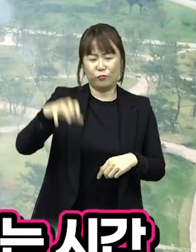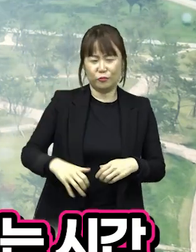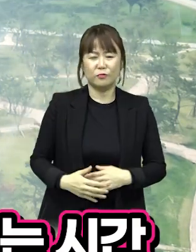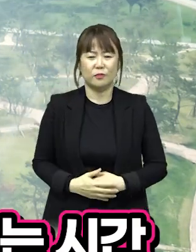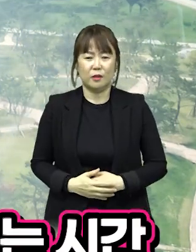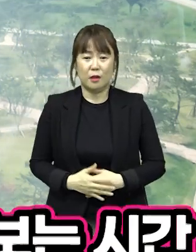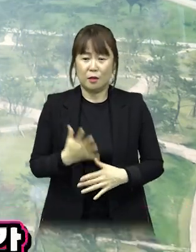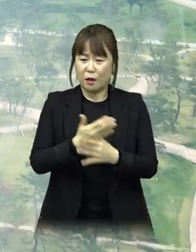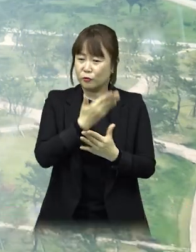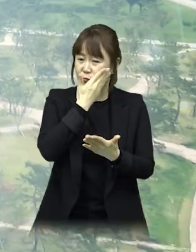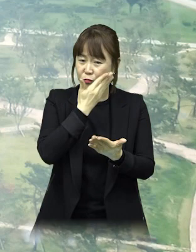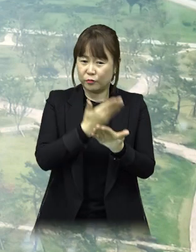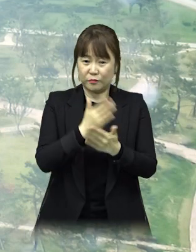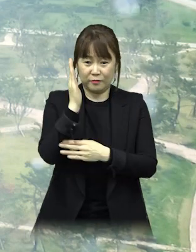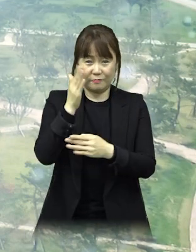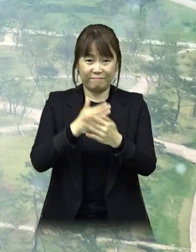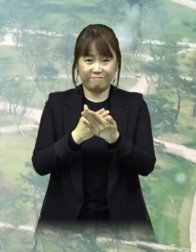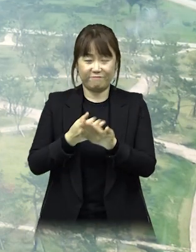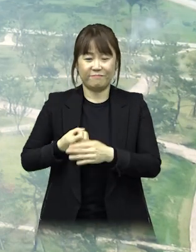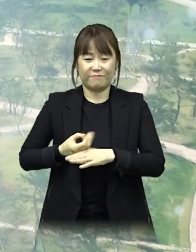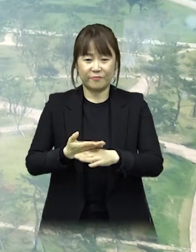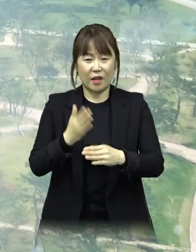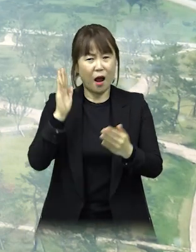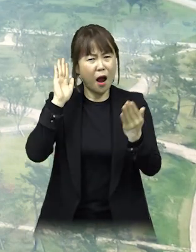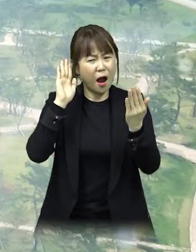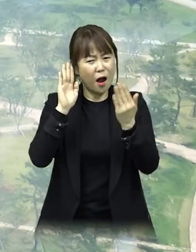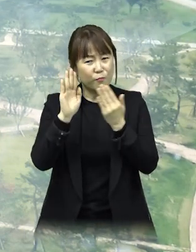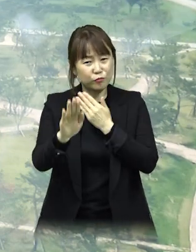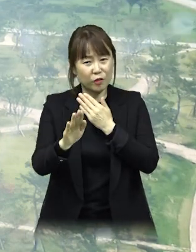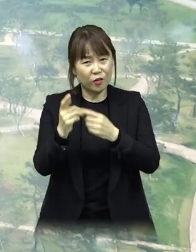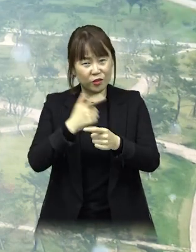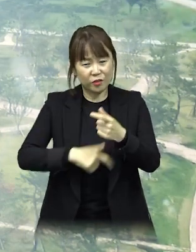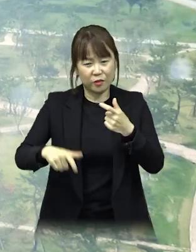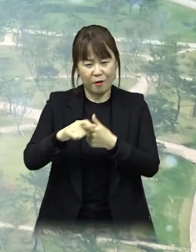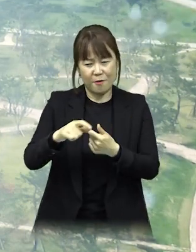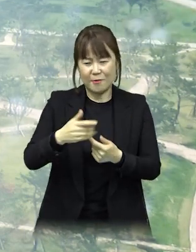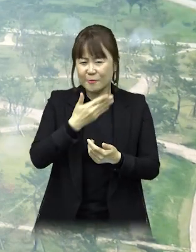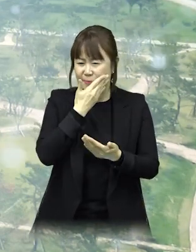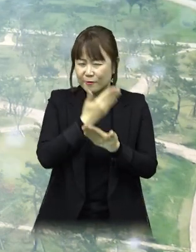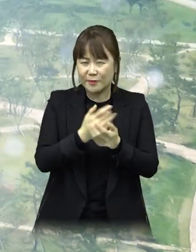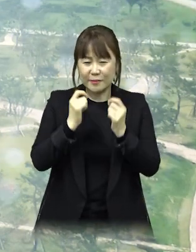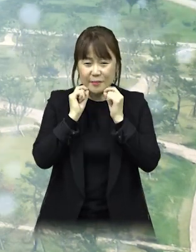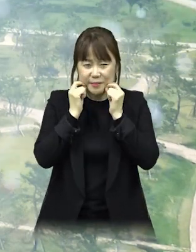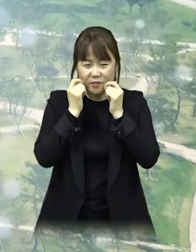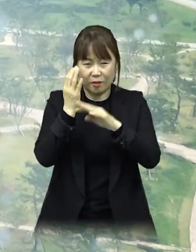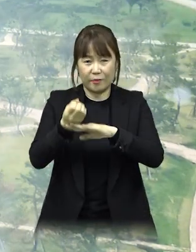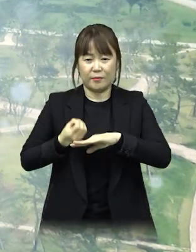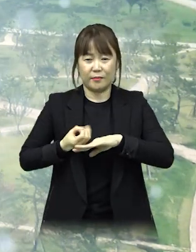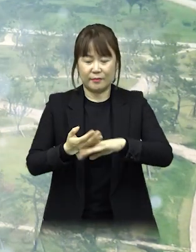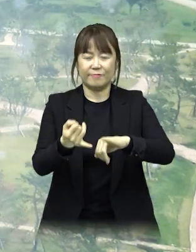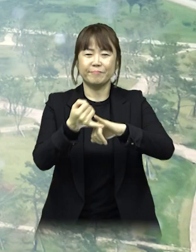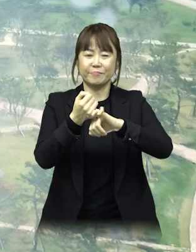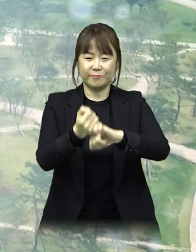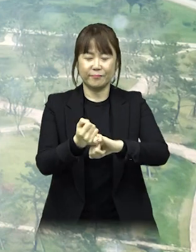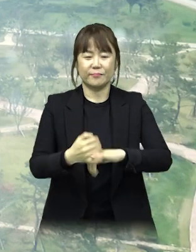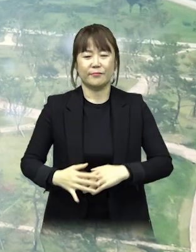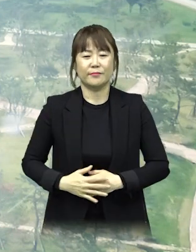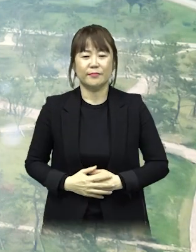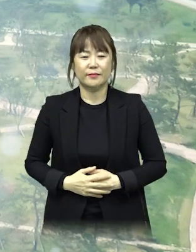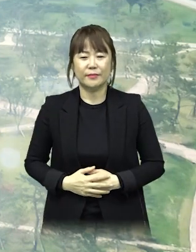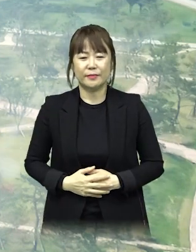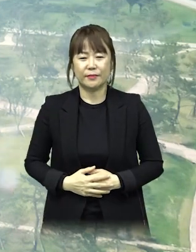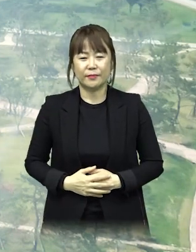시간 어떠세요? 오늘도 양산의 핫한 소식을 여러분들에게 전해드렸고요. 저는 앞으로도 이 뜨거운 소식을